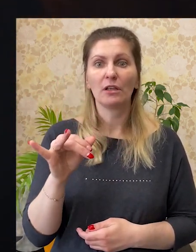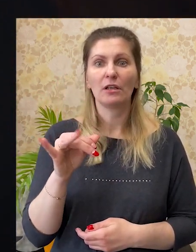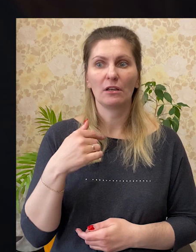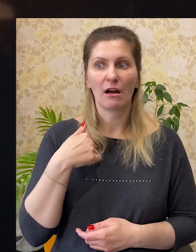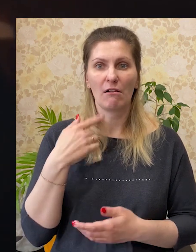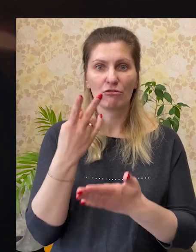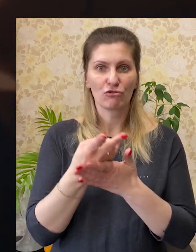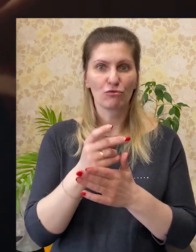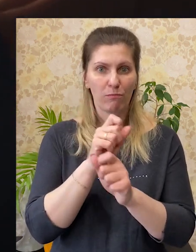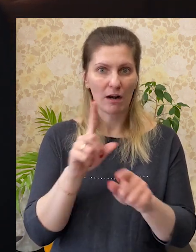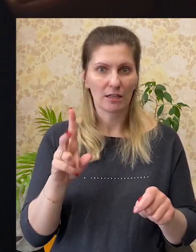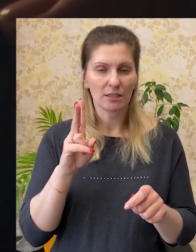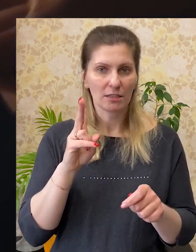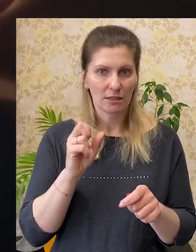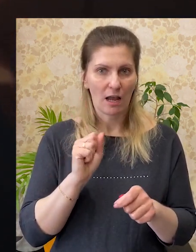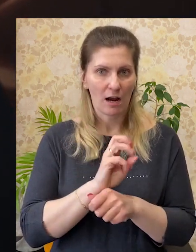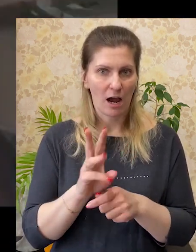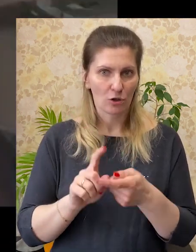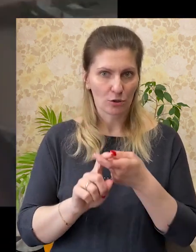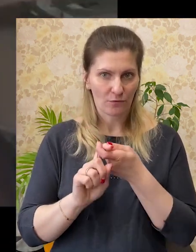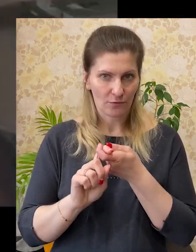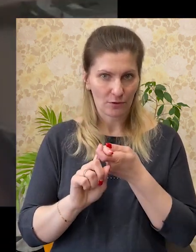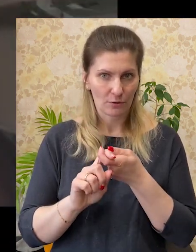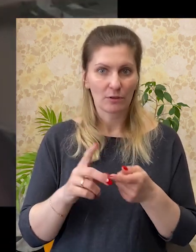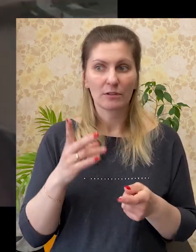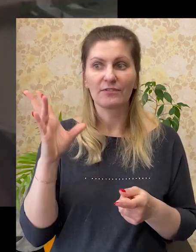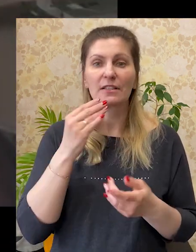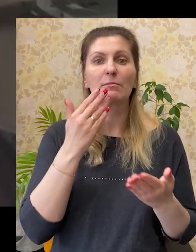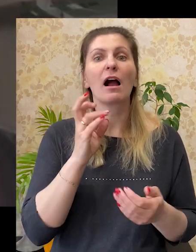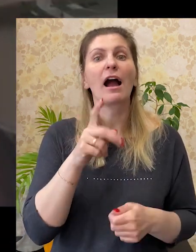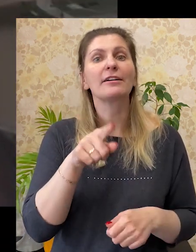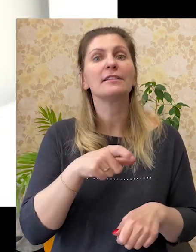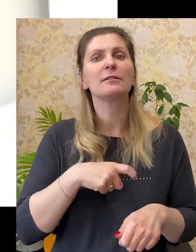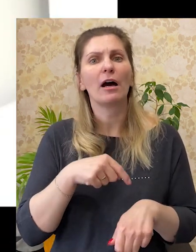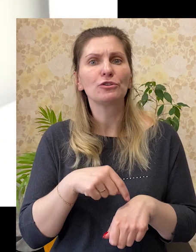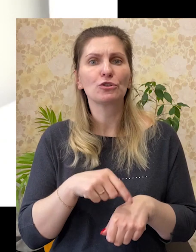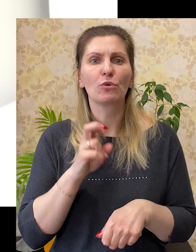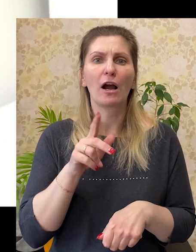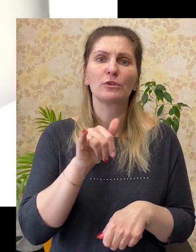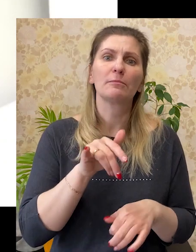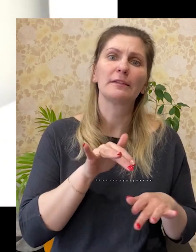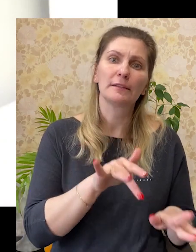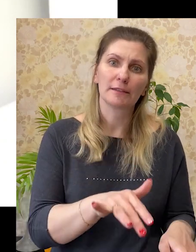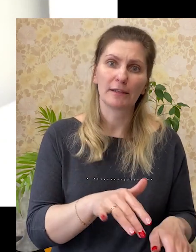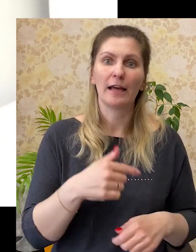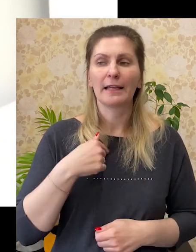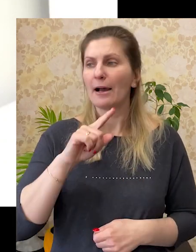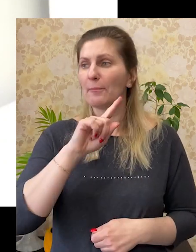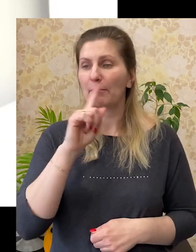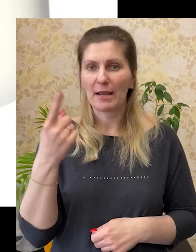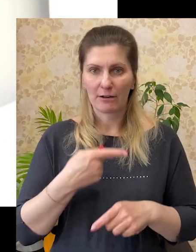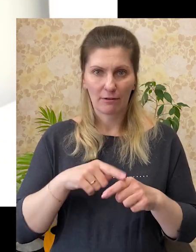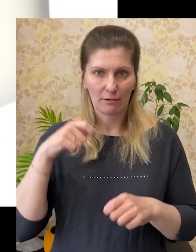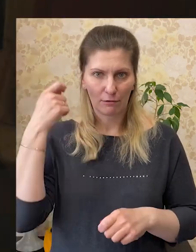подозрением на коронавирус. И меня все время спрашивают. Как ты? Как у тебя дела? Как тебе там лежится? Чем больше заражен? Я прям первая выложила